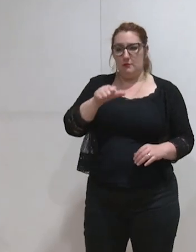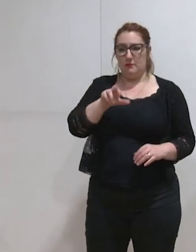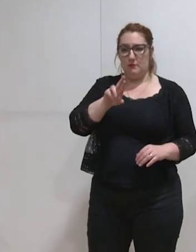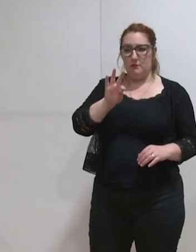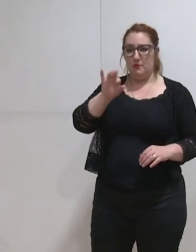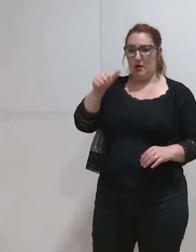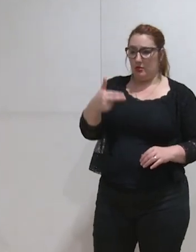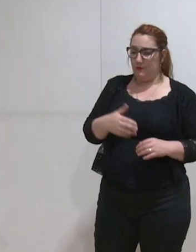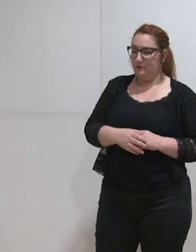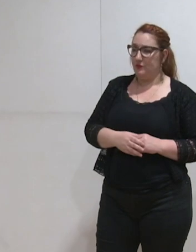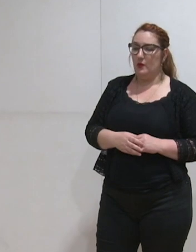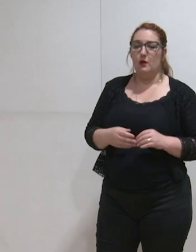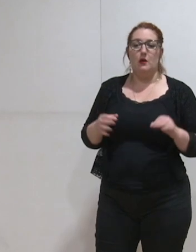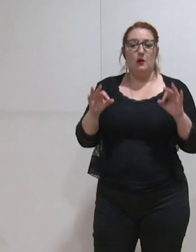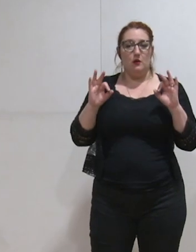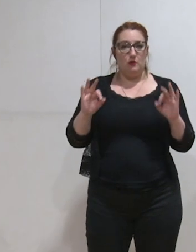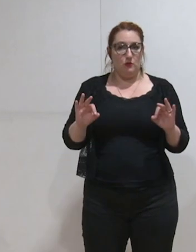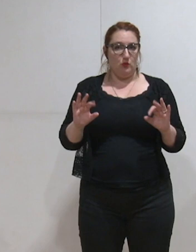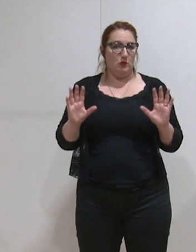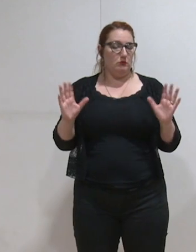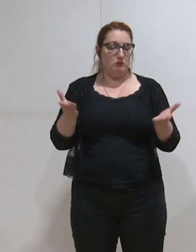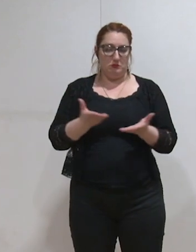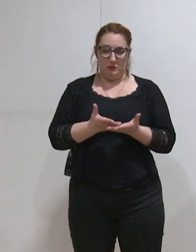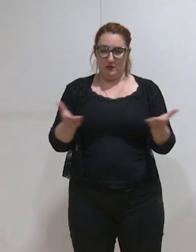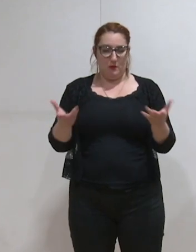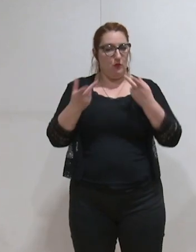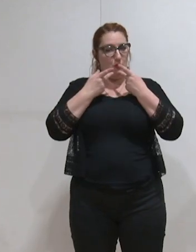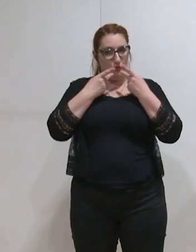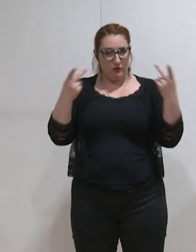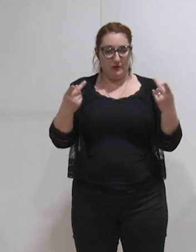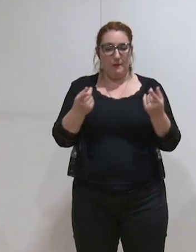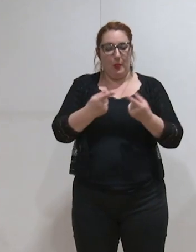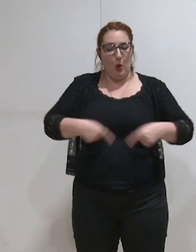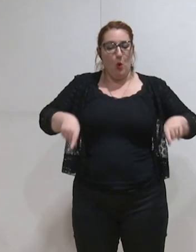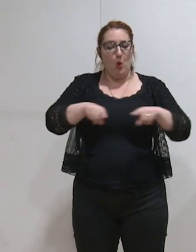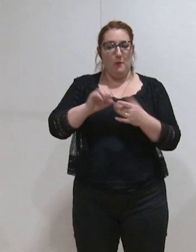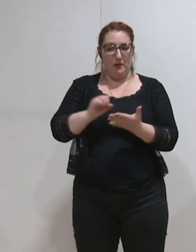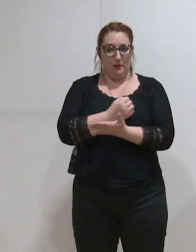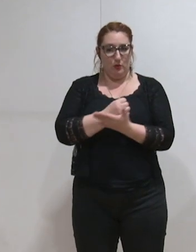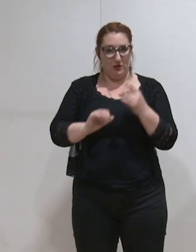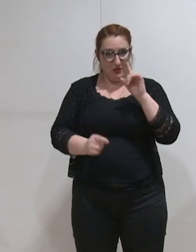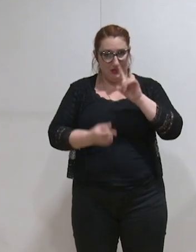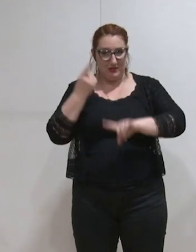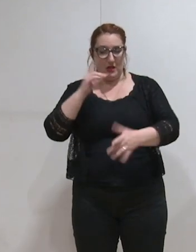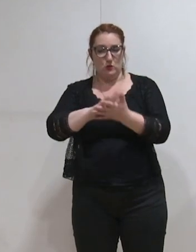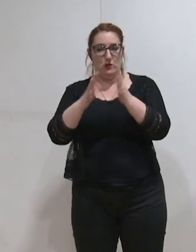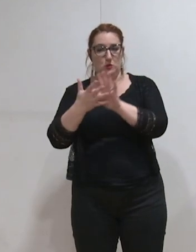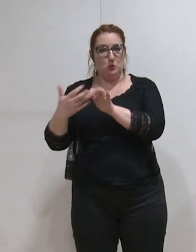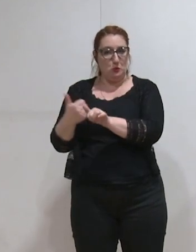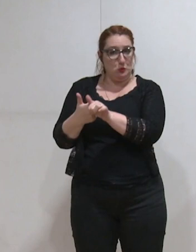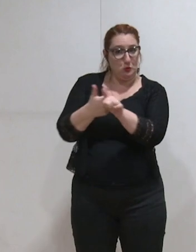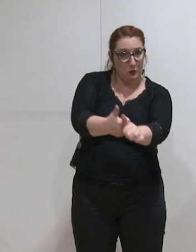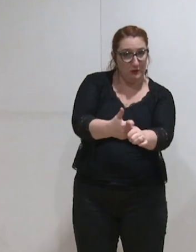Martin donc simplement pour dire que il y a un comité de pilotage particulier qui suit cette association